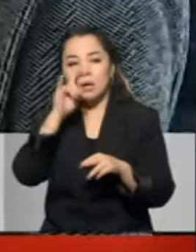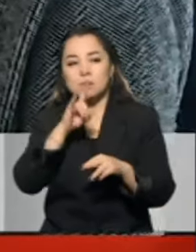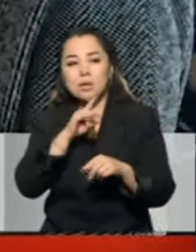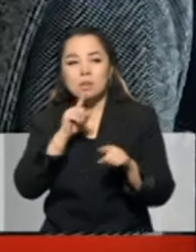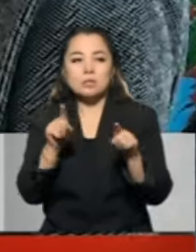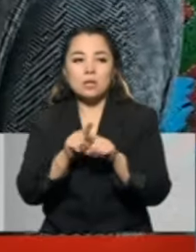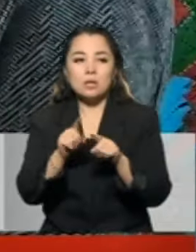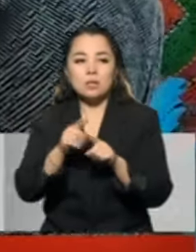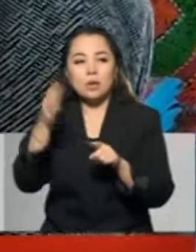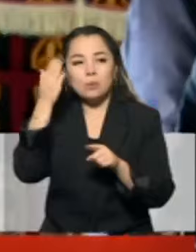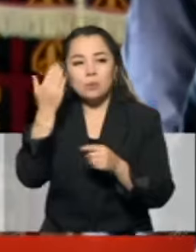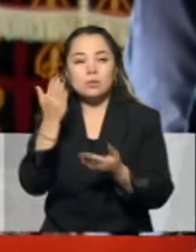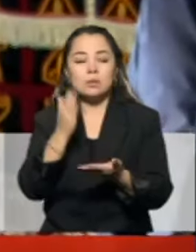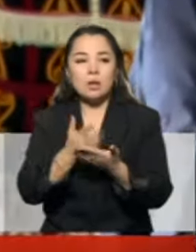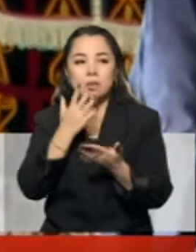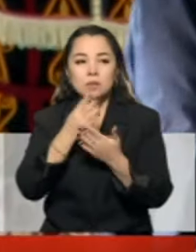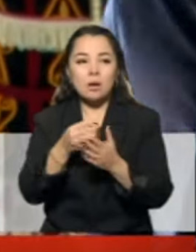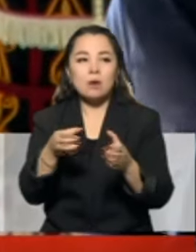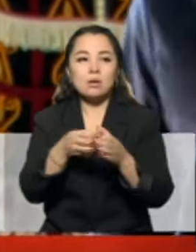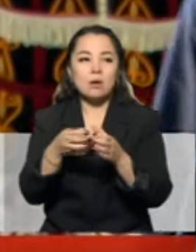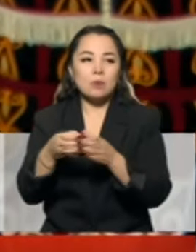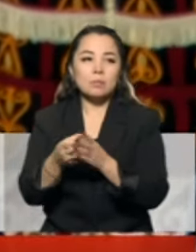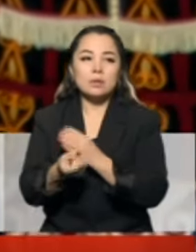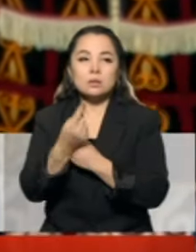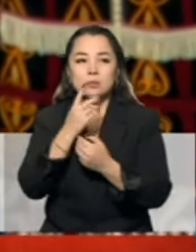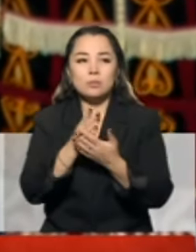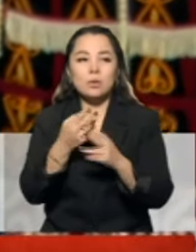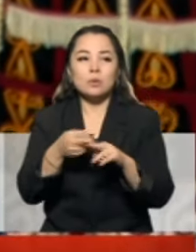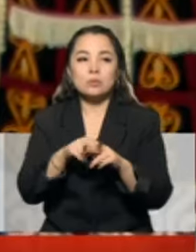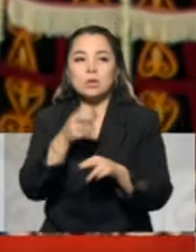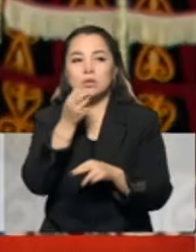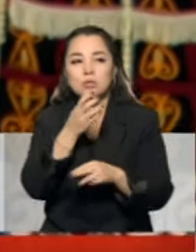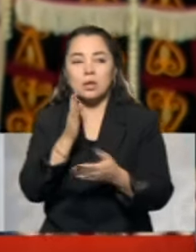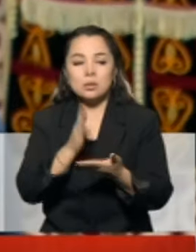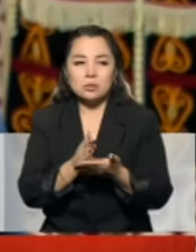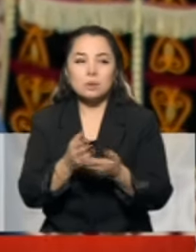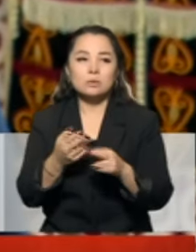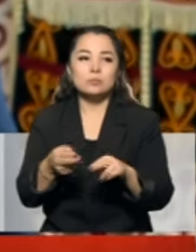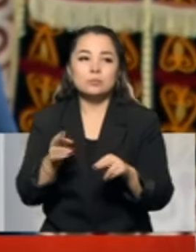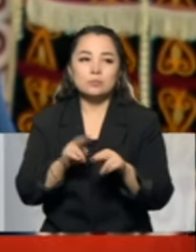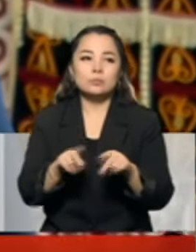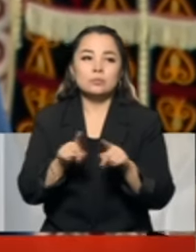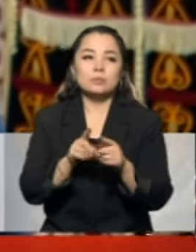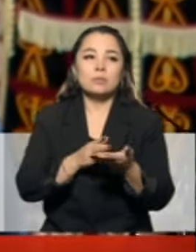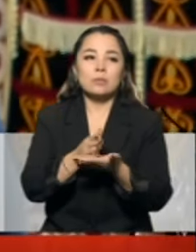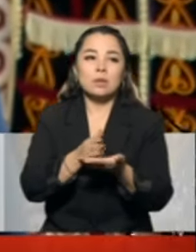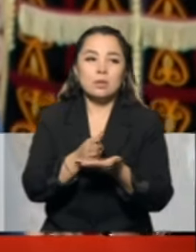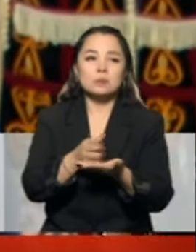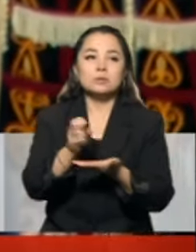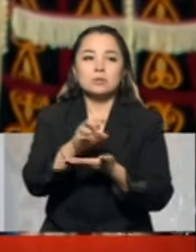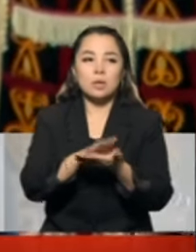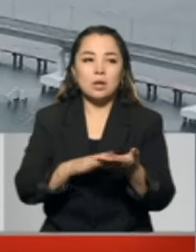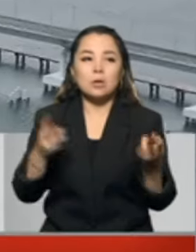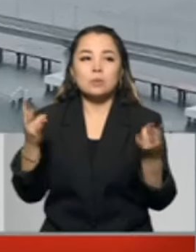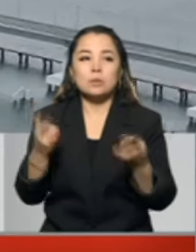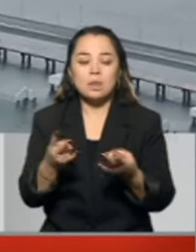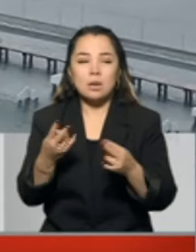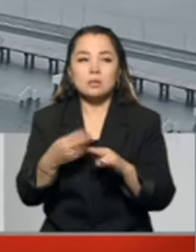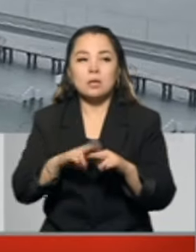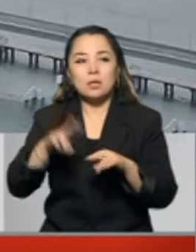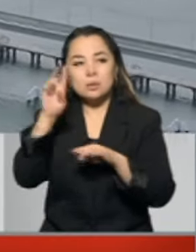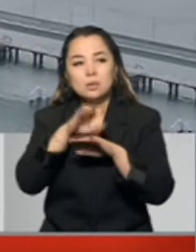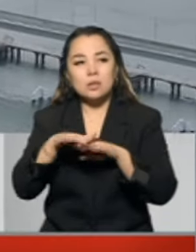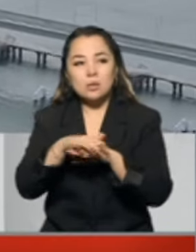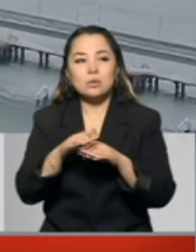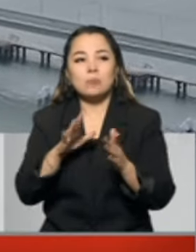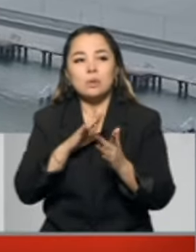осындай қабілеттіктері бар компаниялар пайда болды. Ол да жақсы. Сондықтан осы саясатты ары қарай жалғастырамыз. Еліміздегі